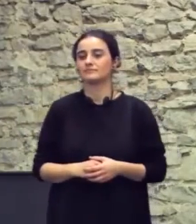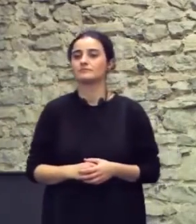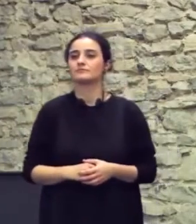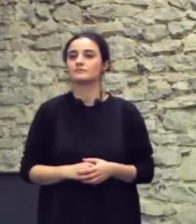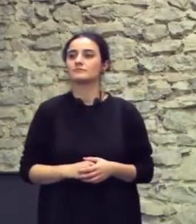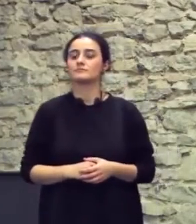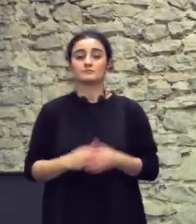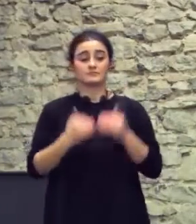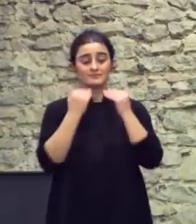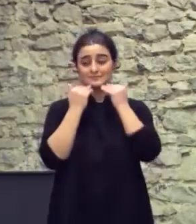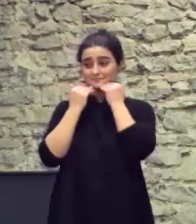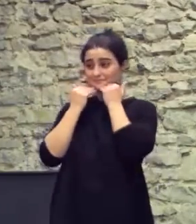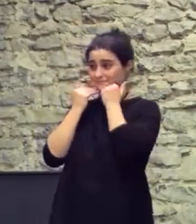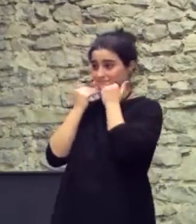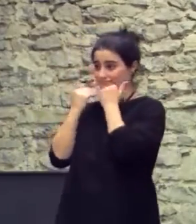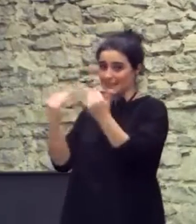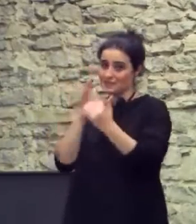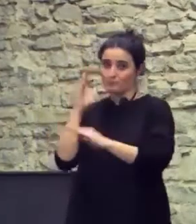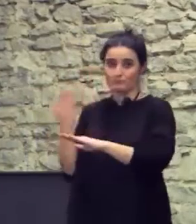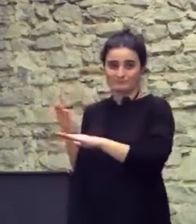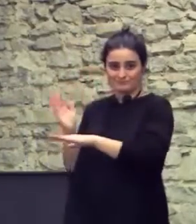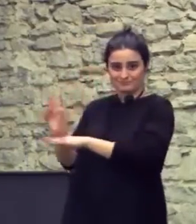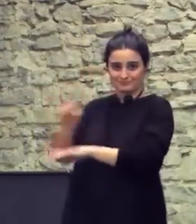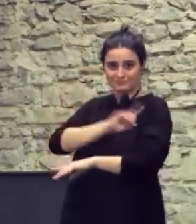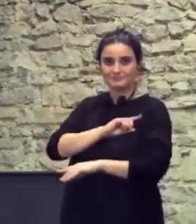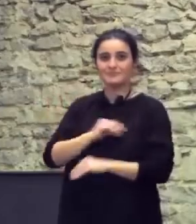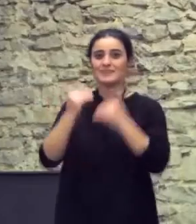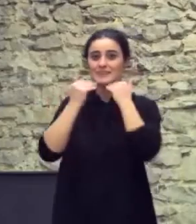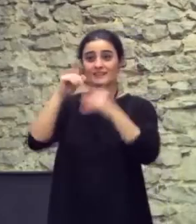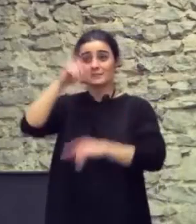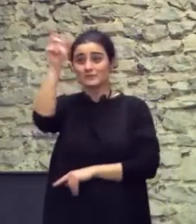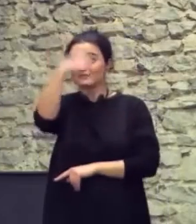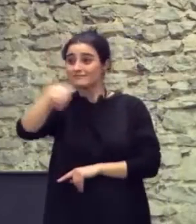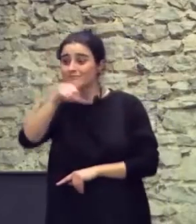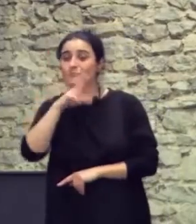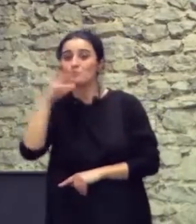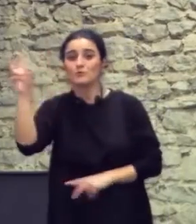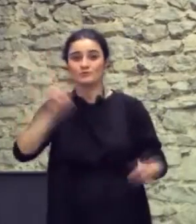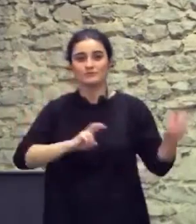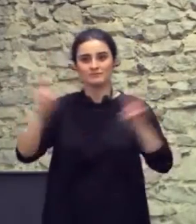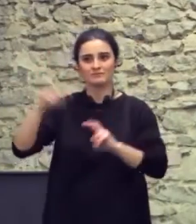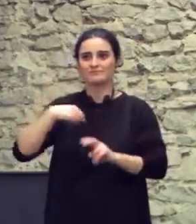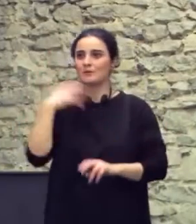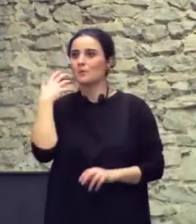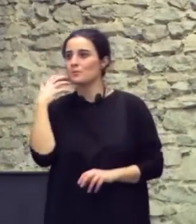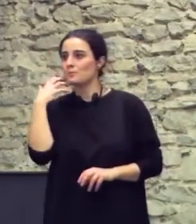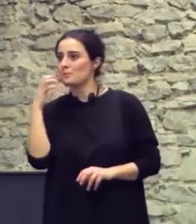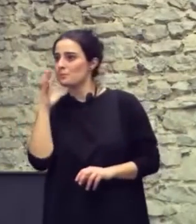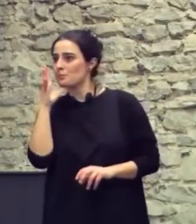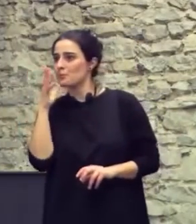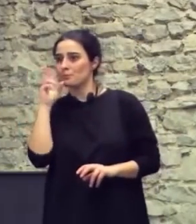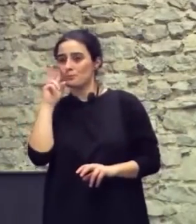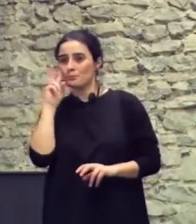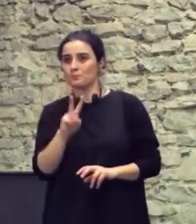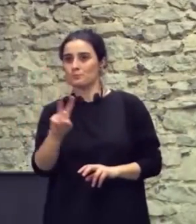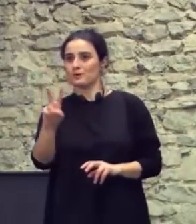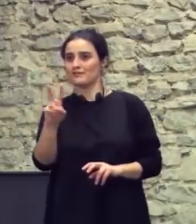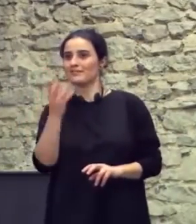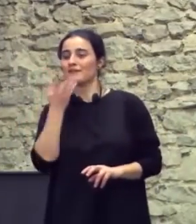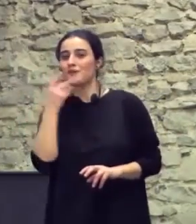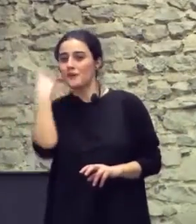Ba, mi esker aurkezpenagatik, eta mi esker zuei etortzagatik, apur bat arraro egiten zaituztet, jende